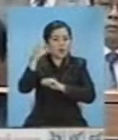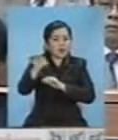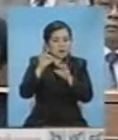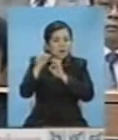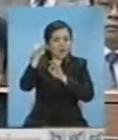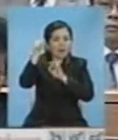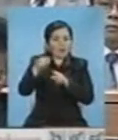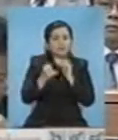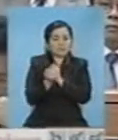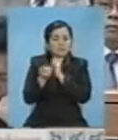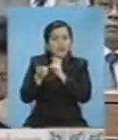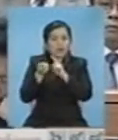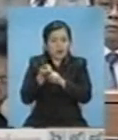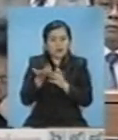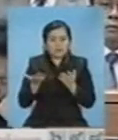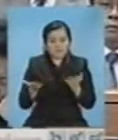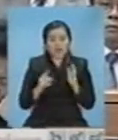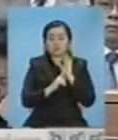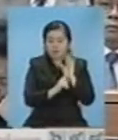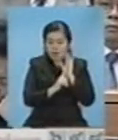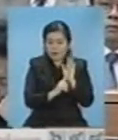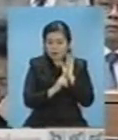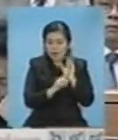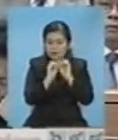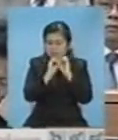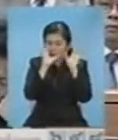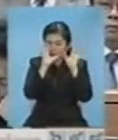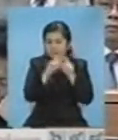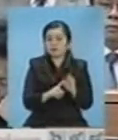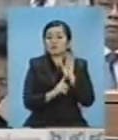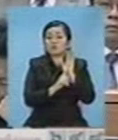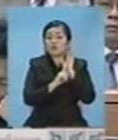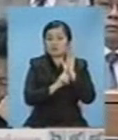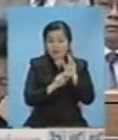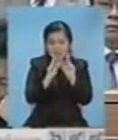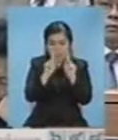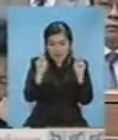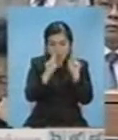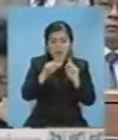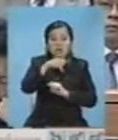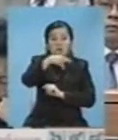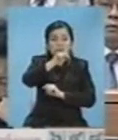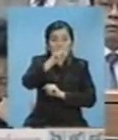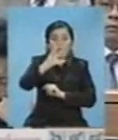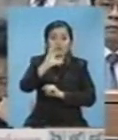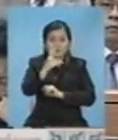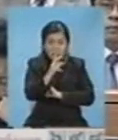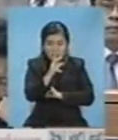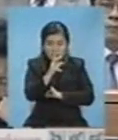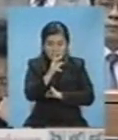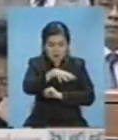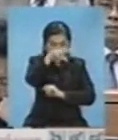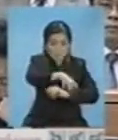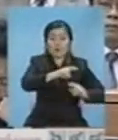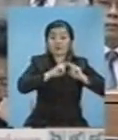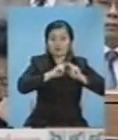ผมยกตัวอย่างชัดเจนประการเดียวครับคณะกรรมการสรรหากรรมการปปช.ท่านประธ